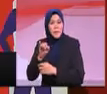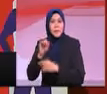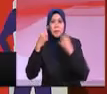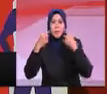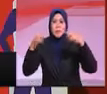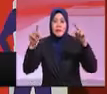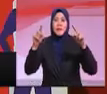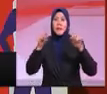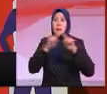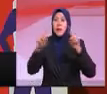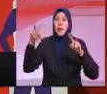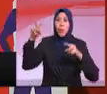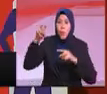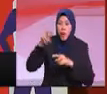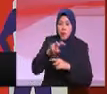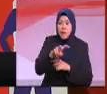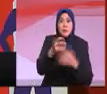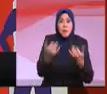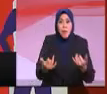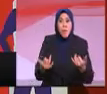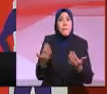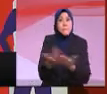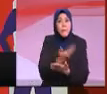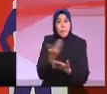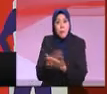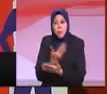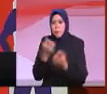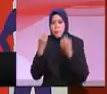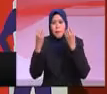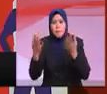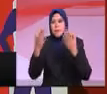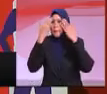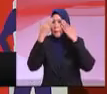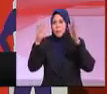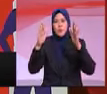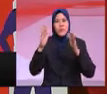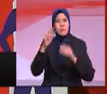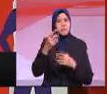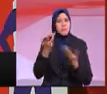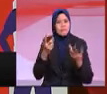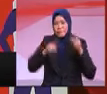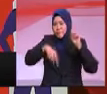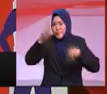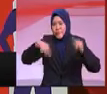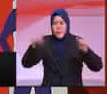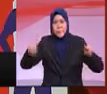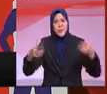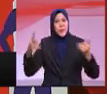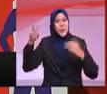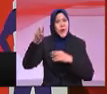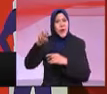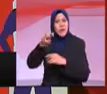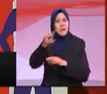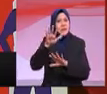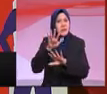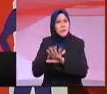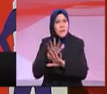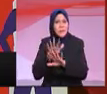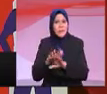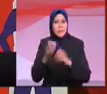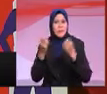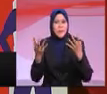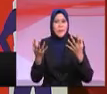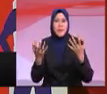lain, tetapi virus ni virus yang baru. Banyak yang kita tak tahu pasal virus ni. Kita tak tahu pada permulaan dia virus ni akan